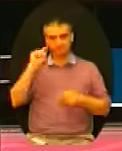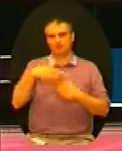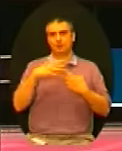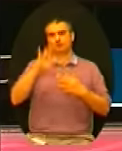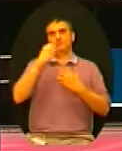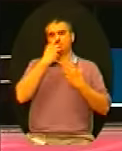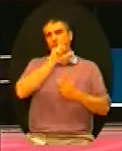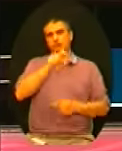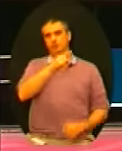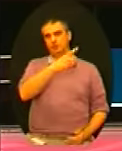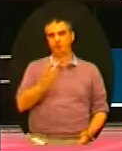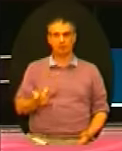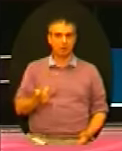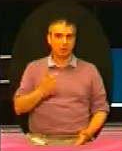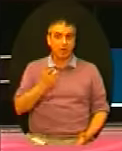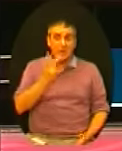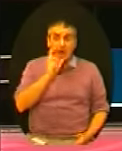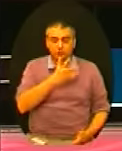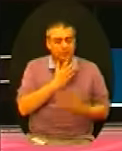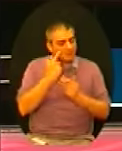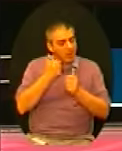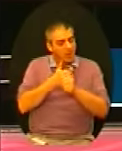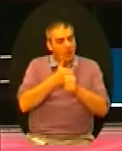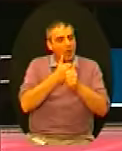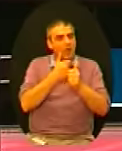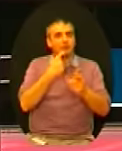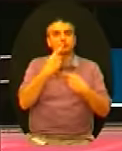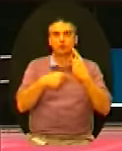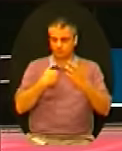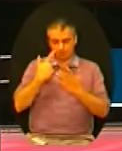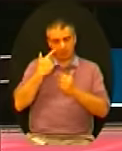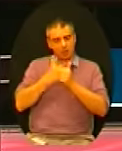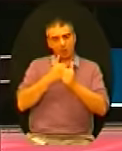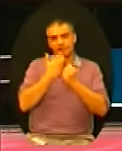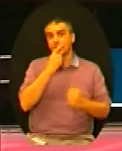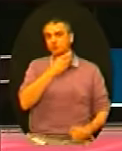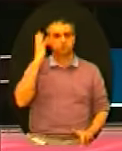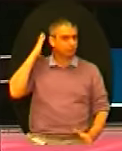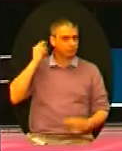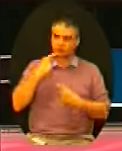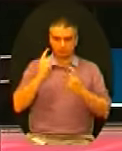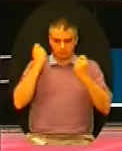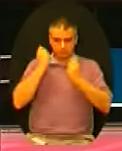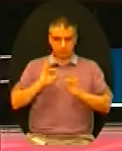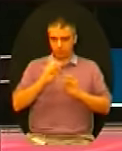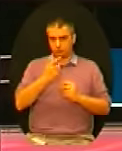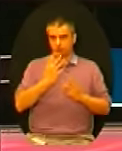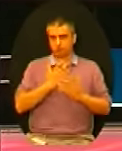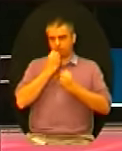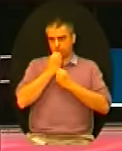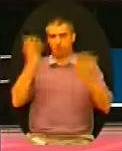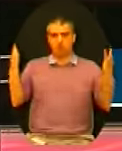הפרשות שבהן הורשע. אנשים שעקבו אחרי אולמרט לאורך השנים, ואני עקבתי אחרי הפרשות האלה לאורך השנים, לא הופתעו כשהפרשות האלה